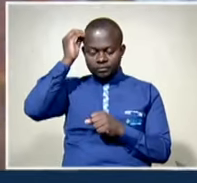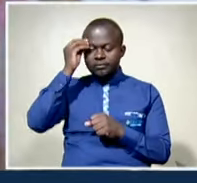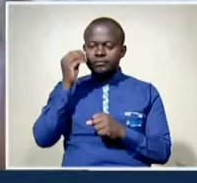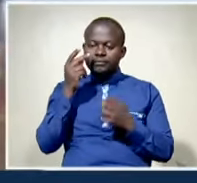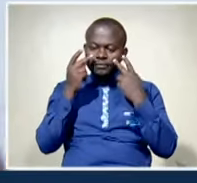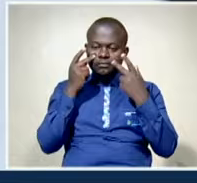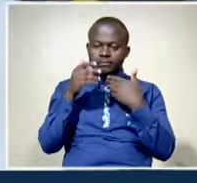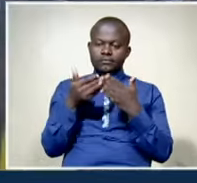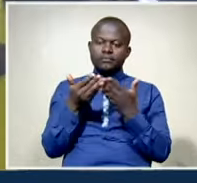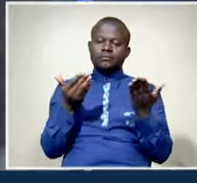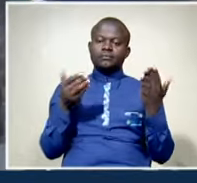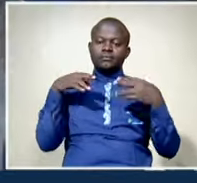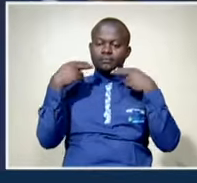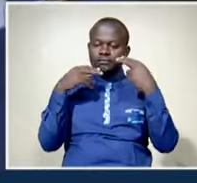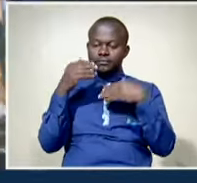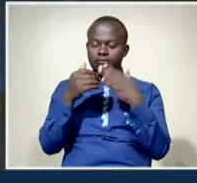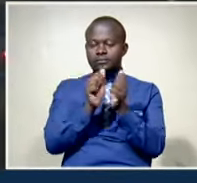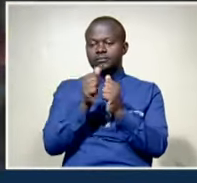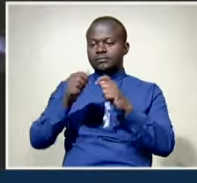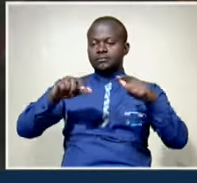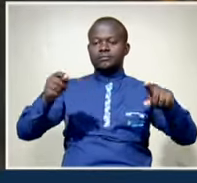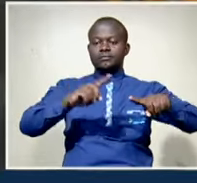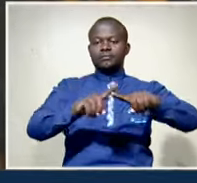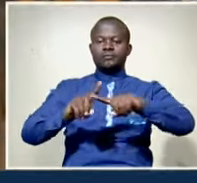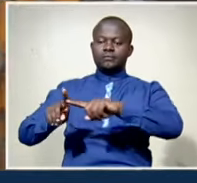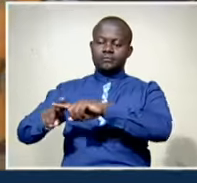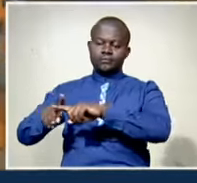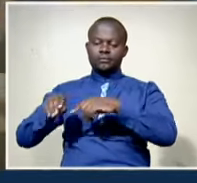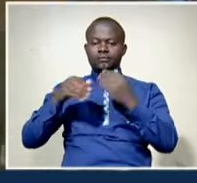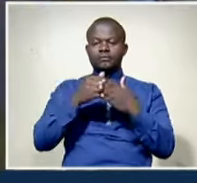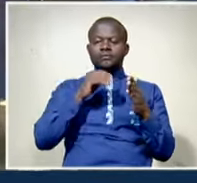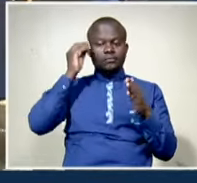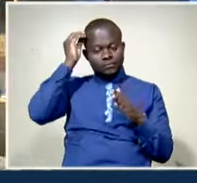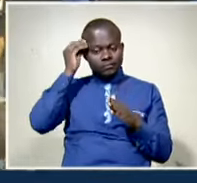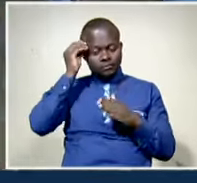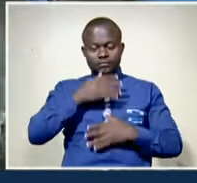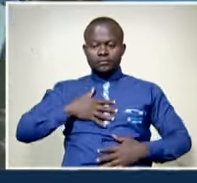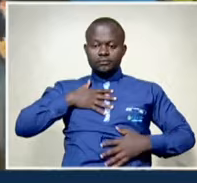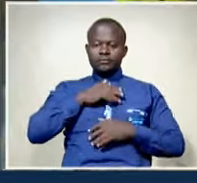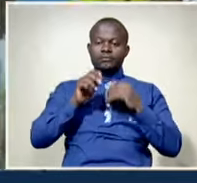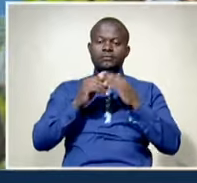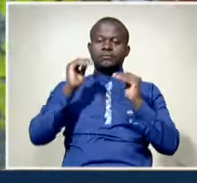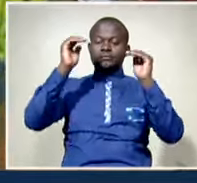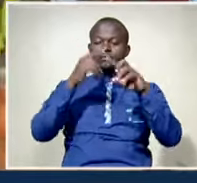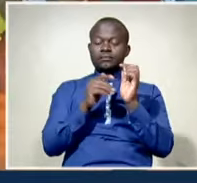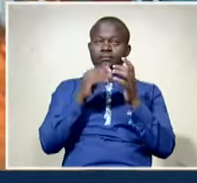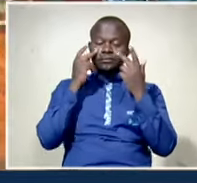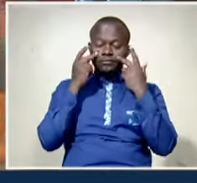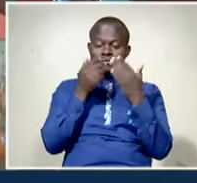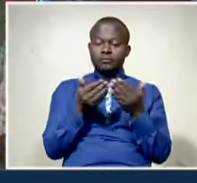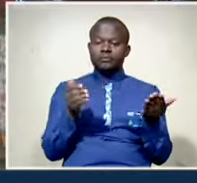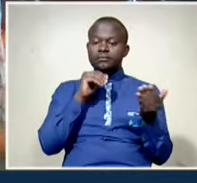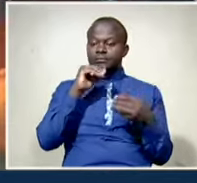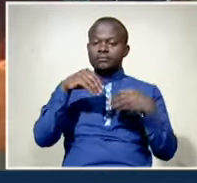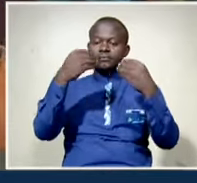wasangaga amahoteli ibindi bibuga bitandukanye bitekereza ku myidagaduro y'abantu bakuru ariko ugasanga abana ntabwo